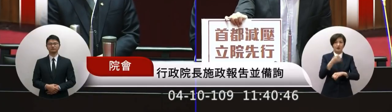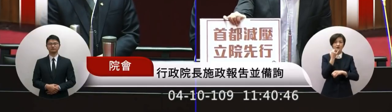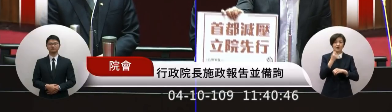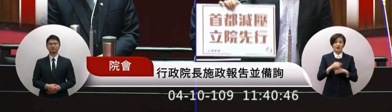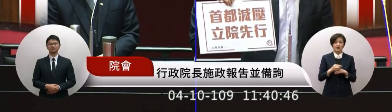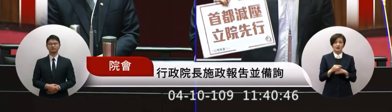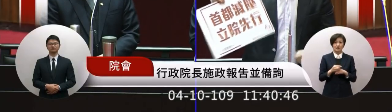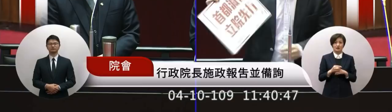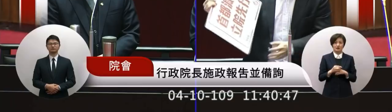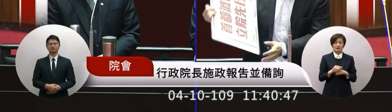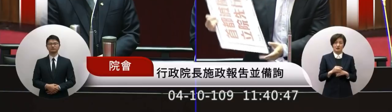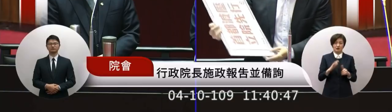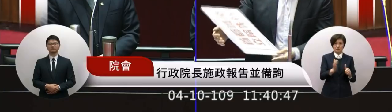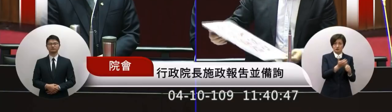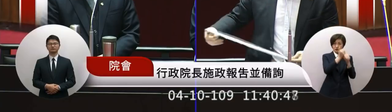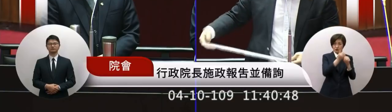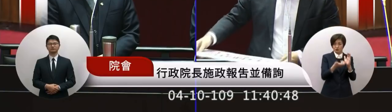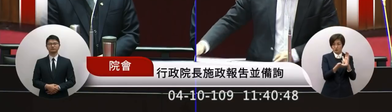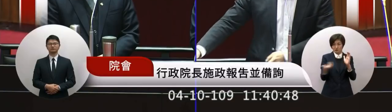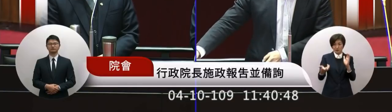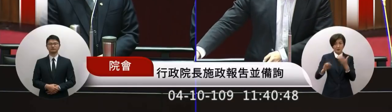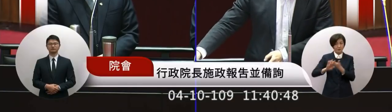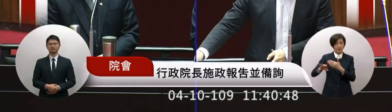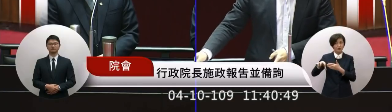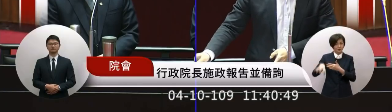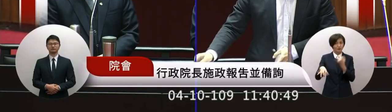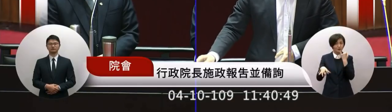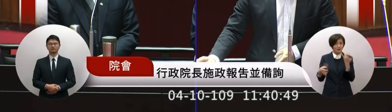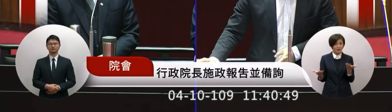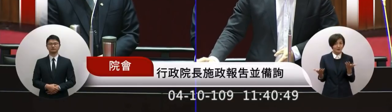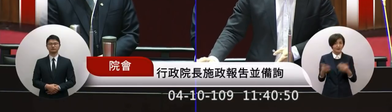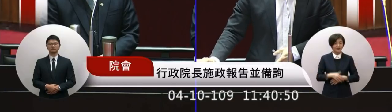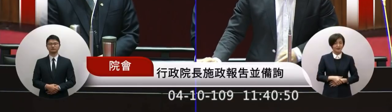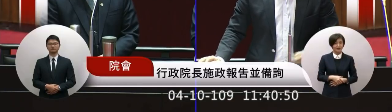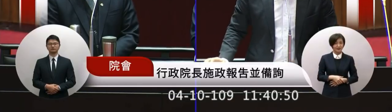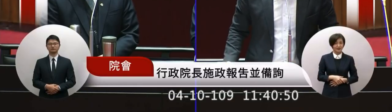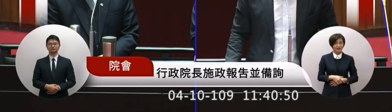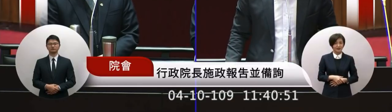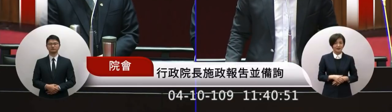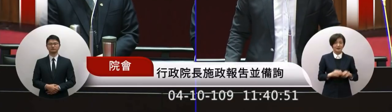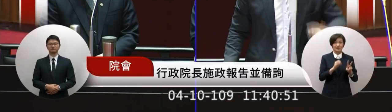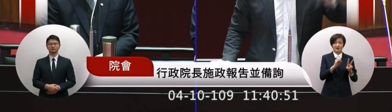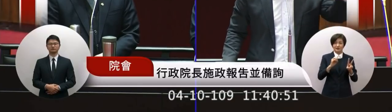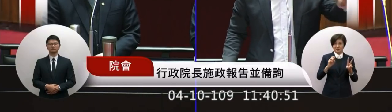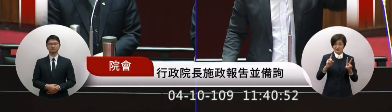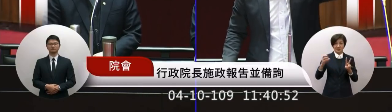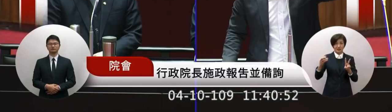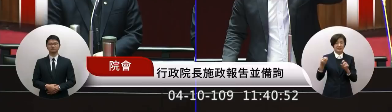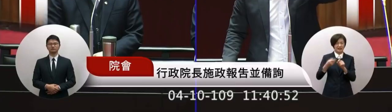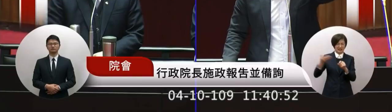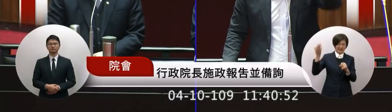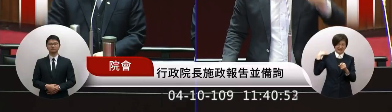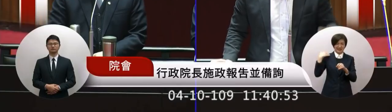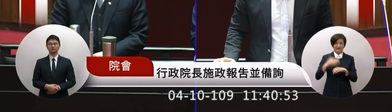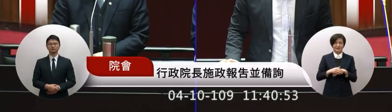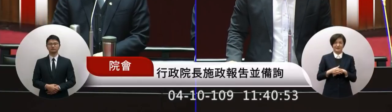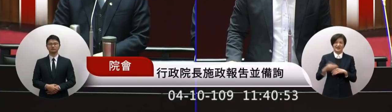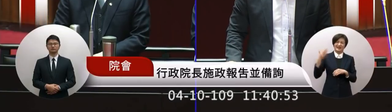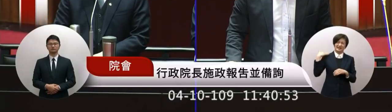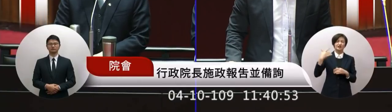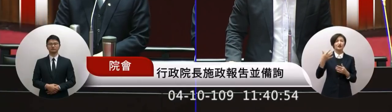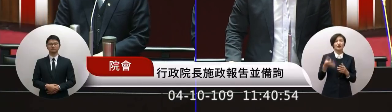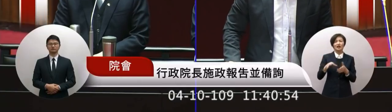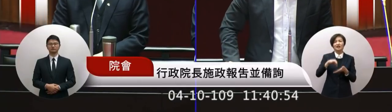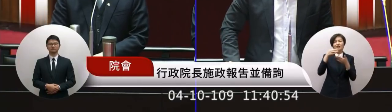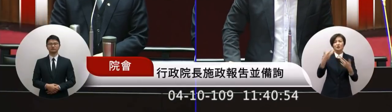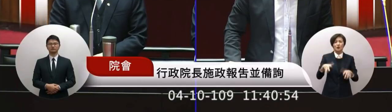在的必要性？讲这毋是予大家压力呢？讲这是因为为2012年开始，佮较早讲要迁华山，要迁其他的所